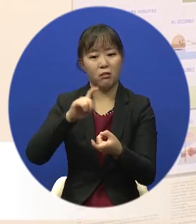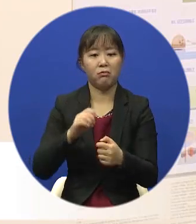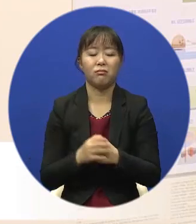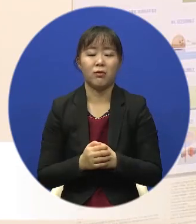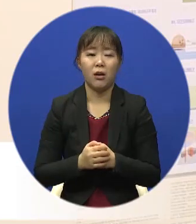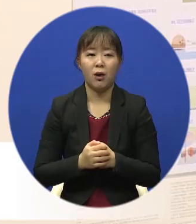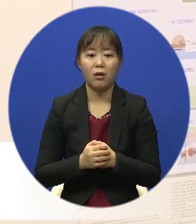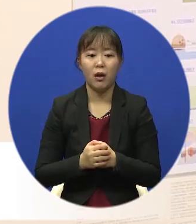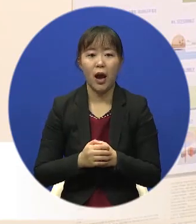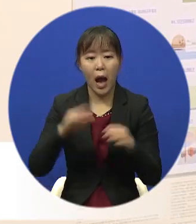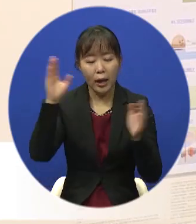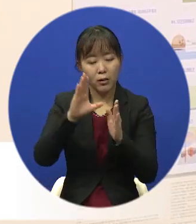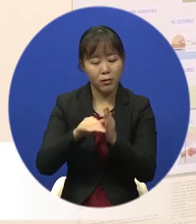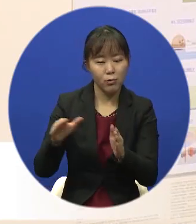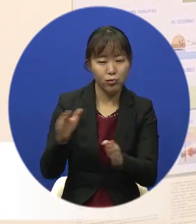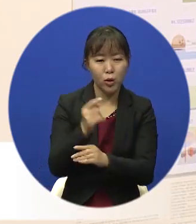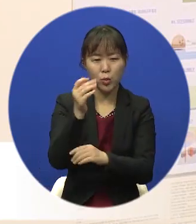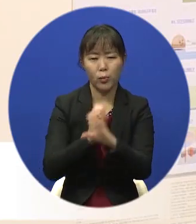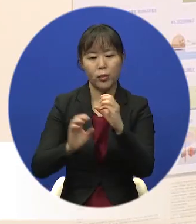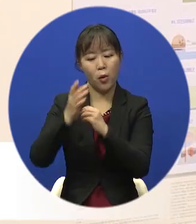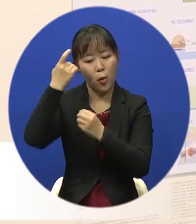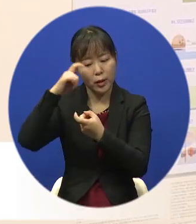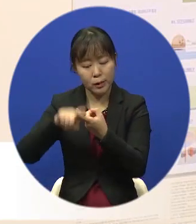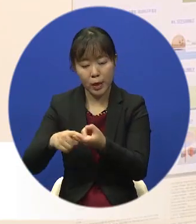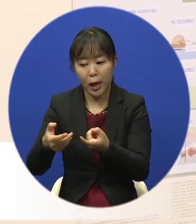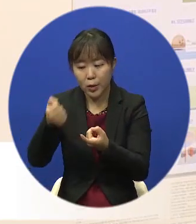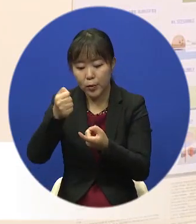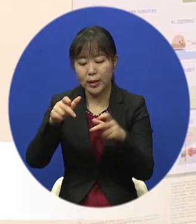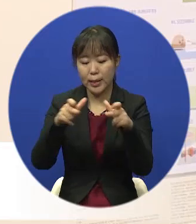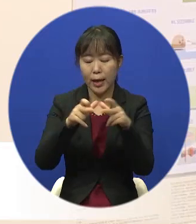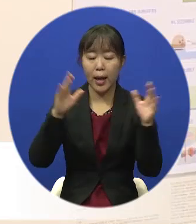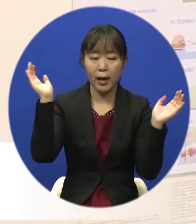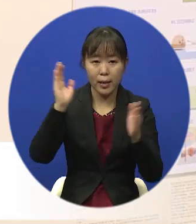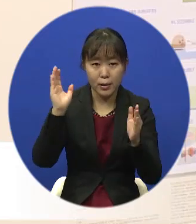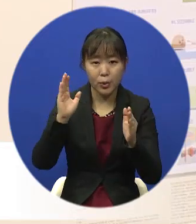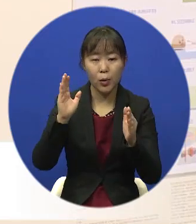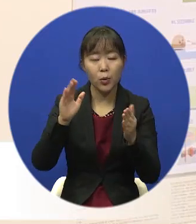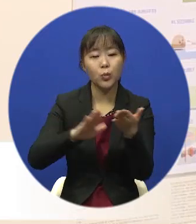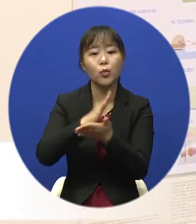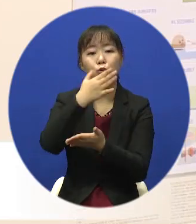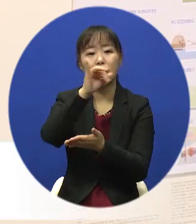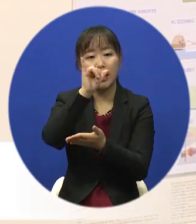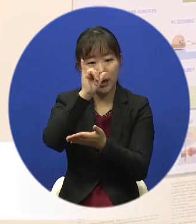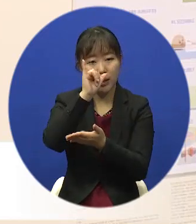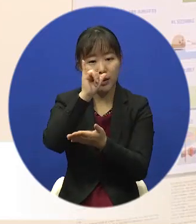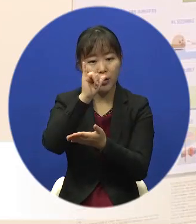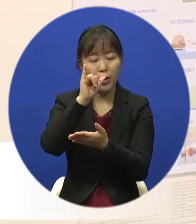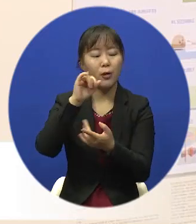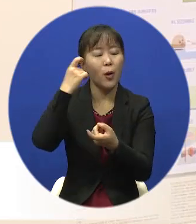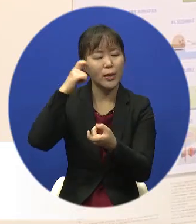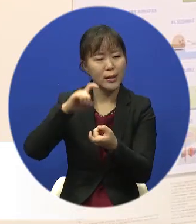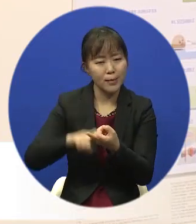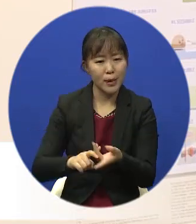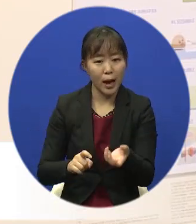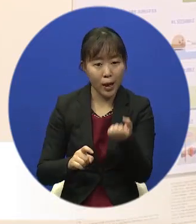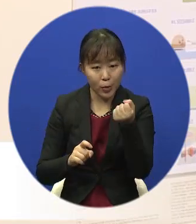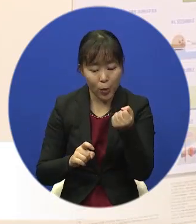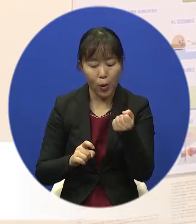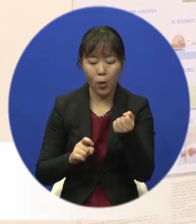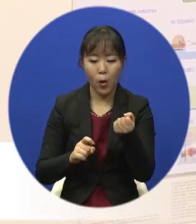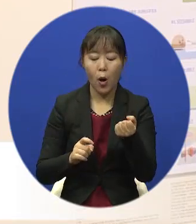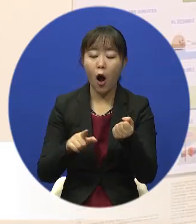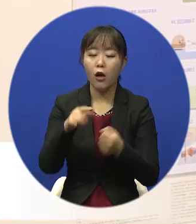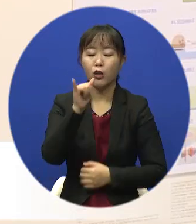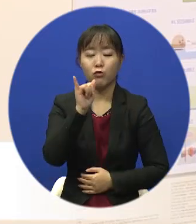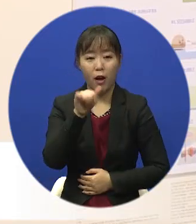없고 창 시절부터 조금 더 관심을 갖고 장애아동들이 놀 수 있는 놀이터에 대해서 관심을 갖고 이런